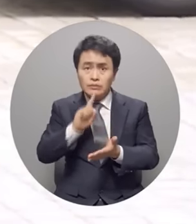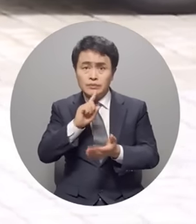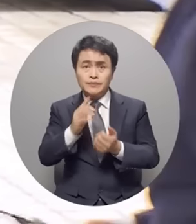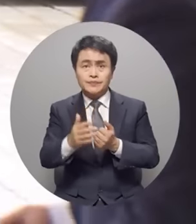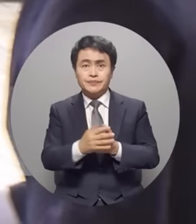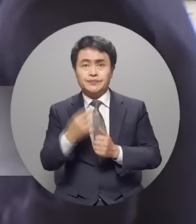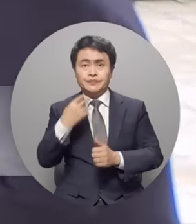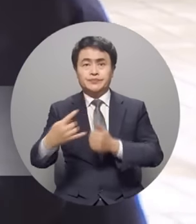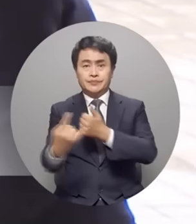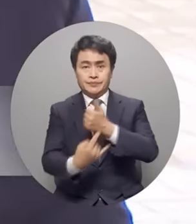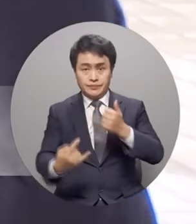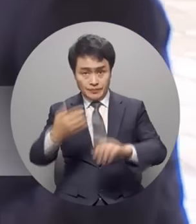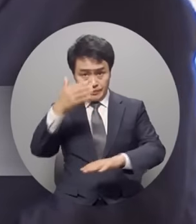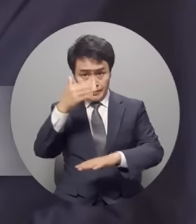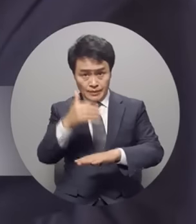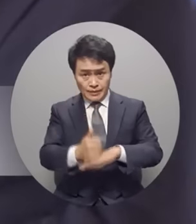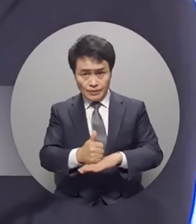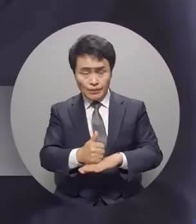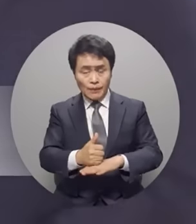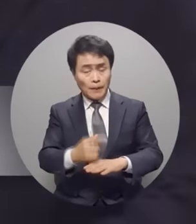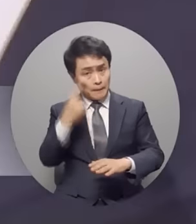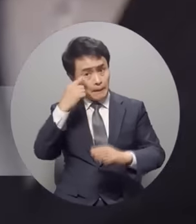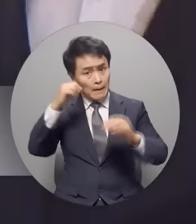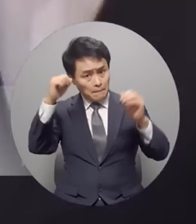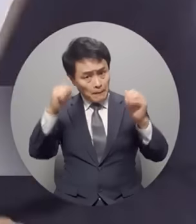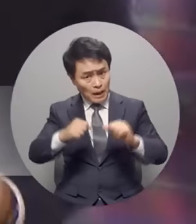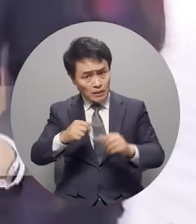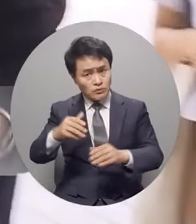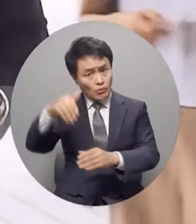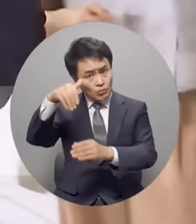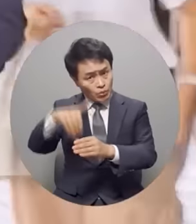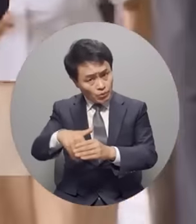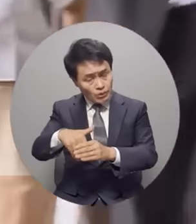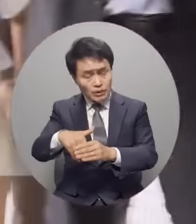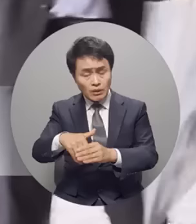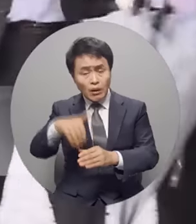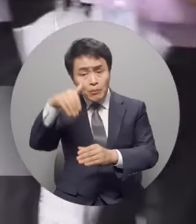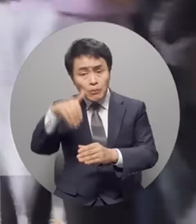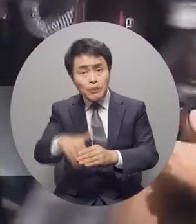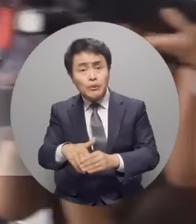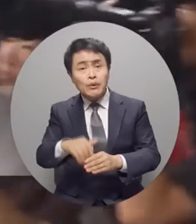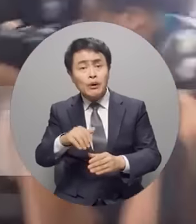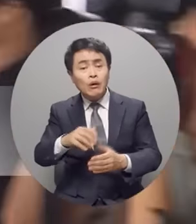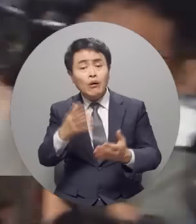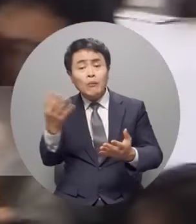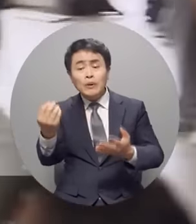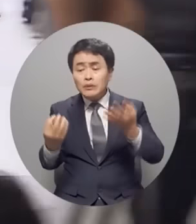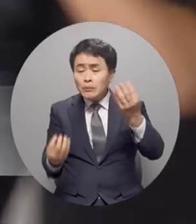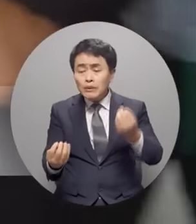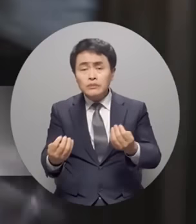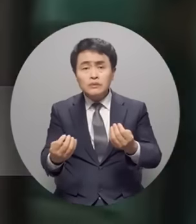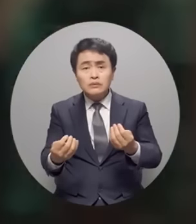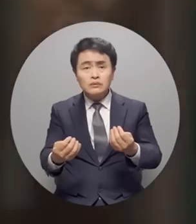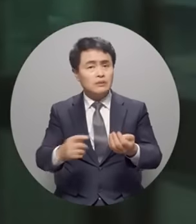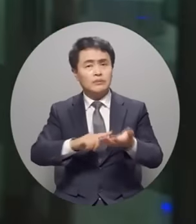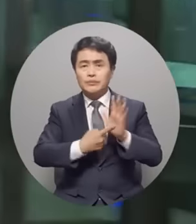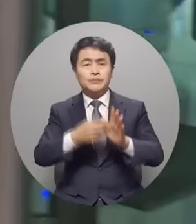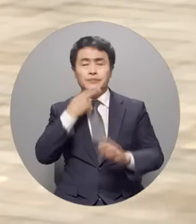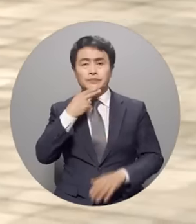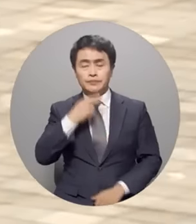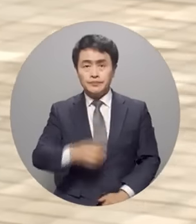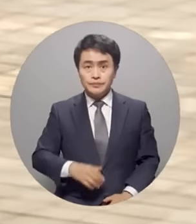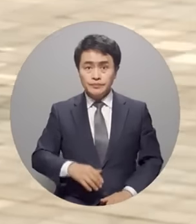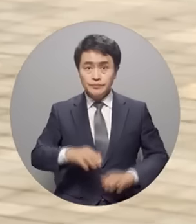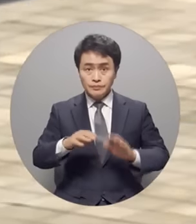수사심의위는 결론이 만장일치 했는지 했다면 몇대인지 공개하지 않았습니다